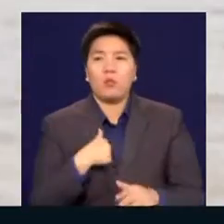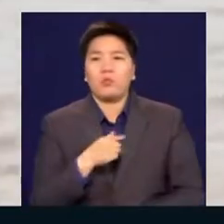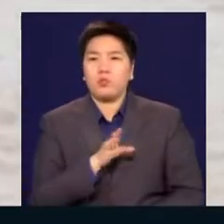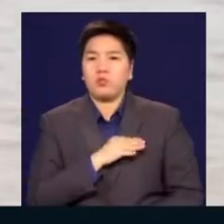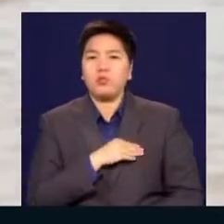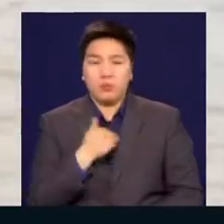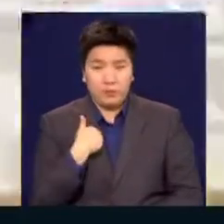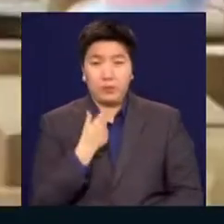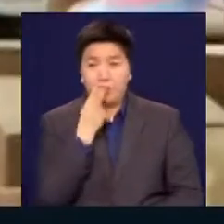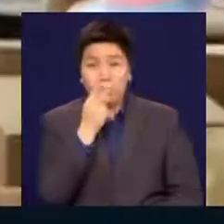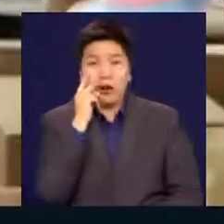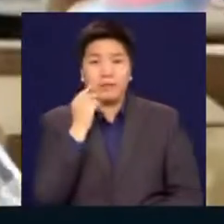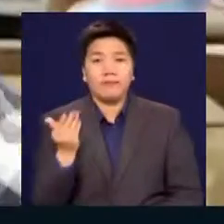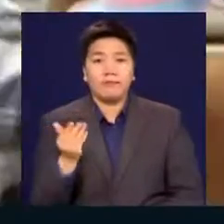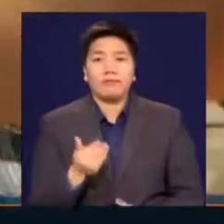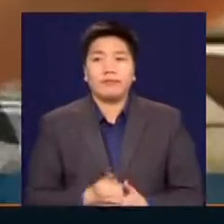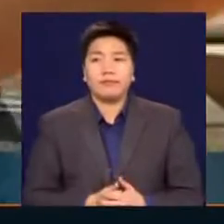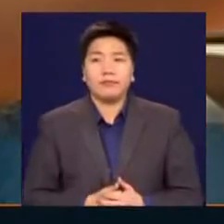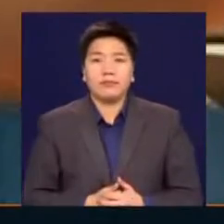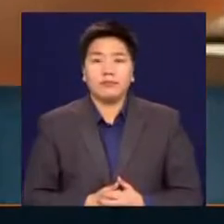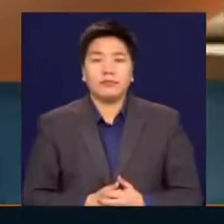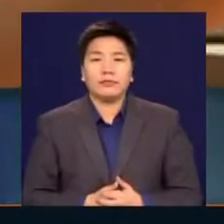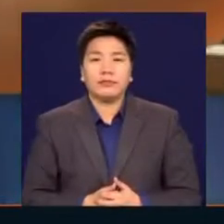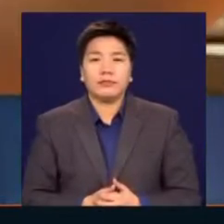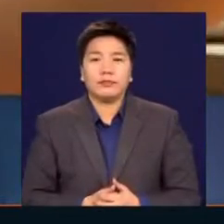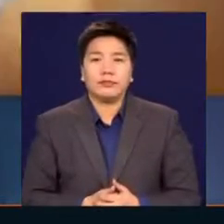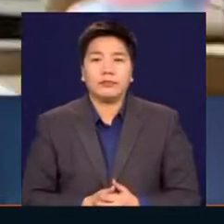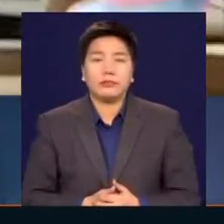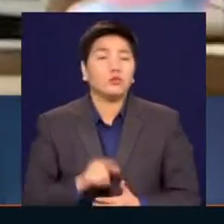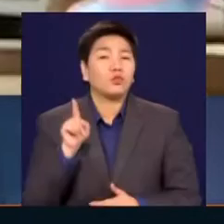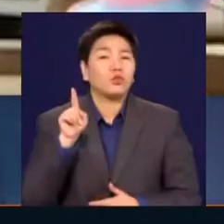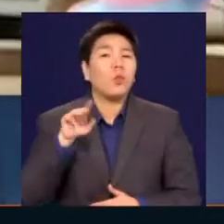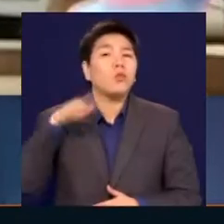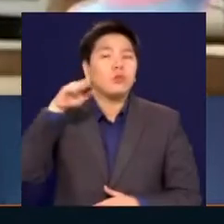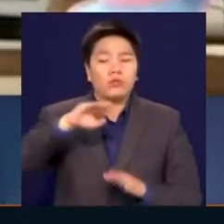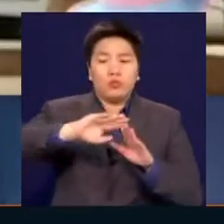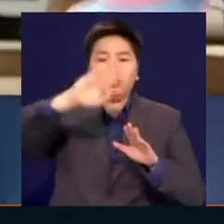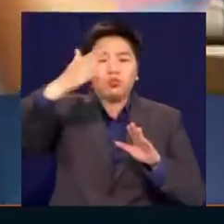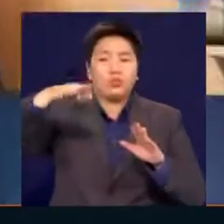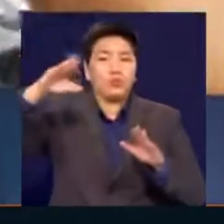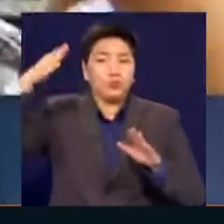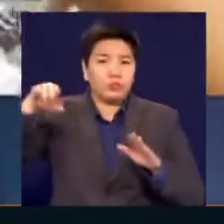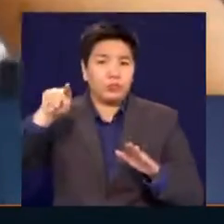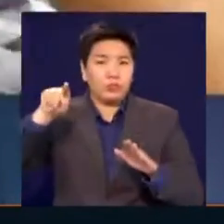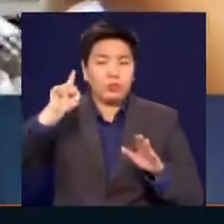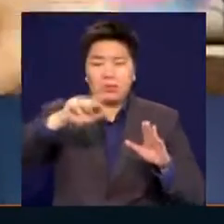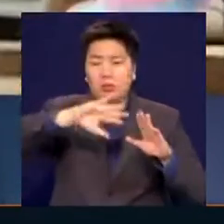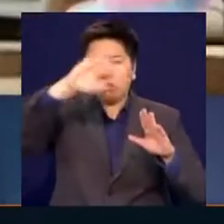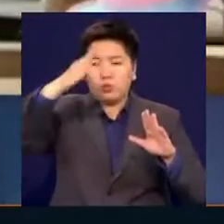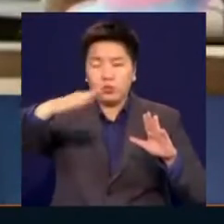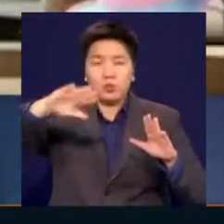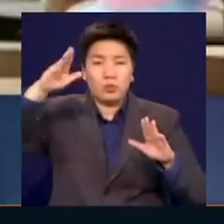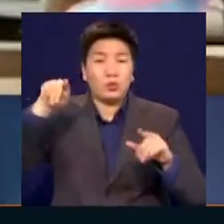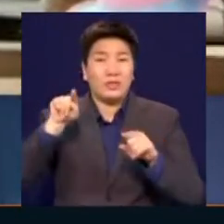งกันค่ะ มันก็มาจากข้างบนนู้นครับบนดอยนู้นน่ะเพราะว่ามันจะเป็นดอยสูงแล้วก็ตัดมาแล้ว